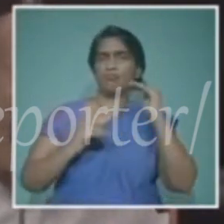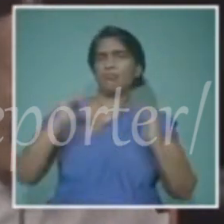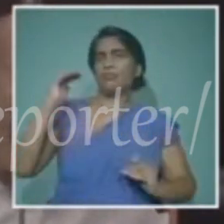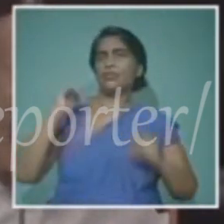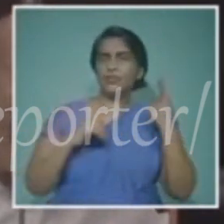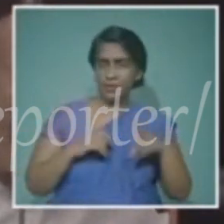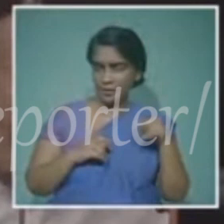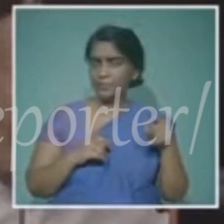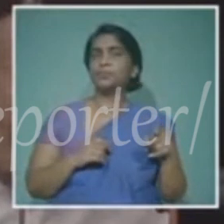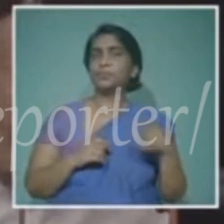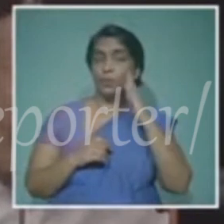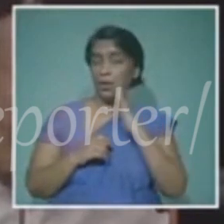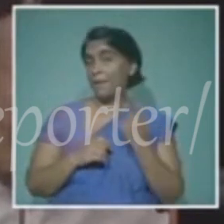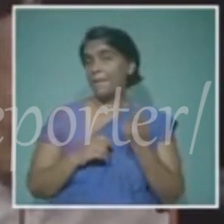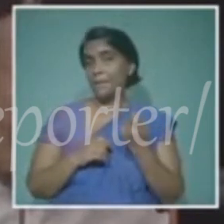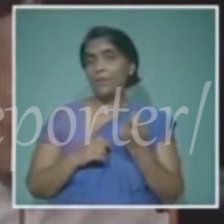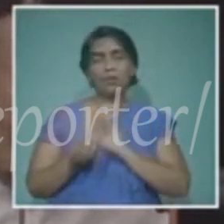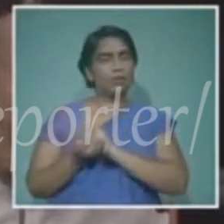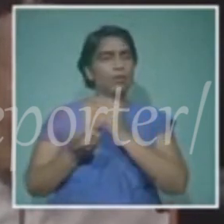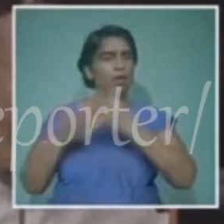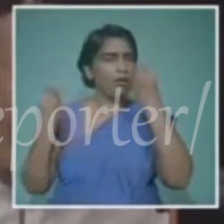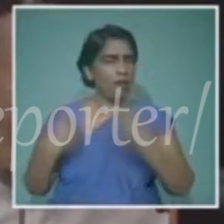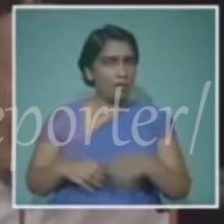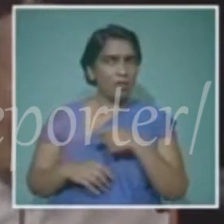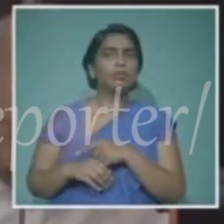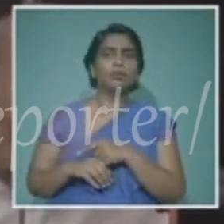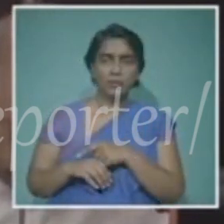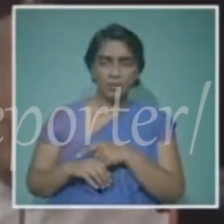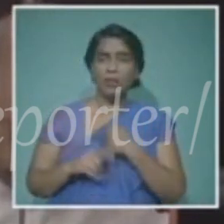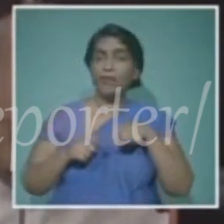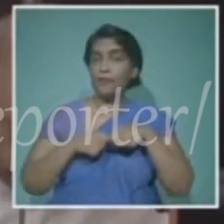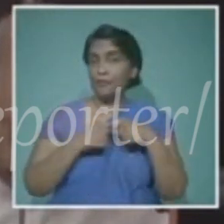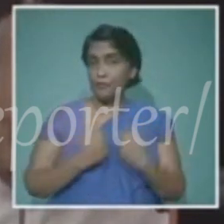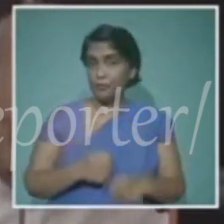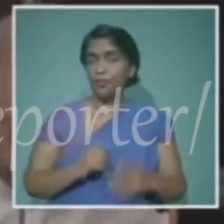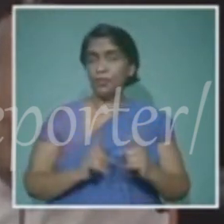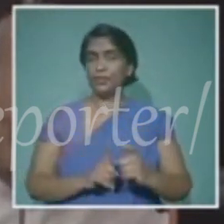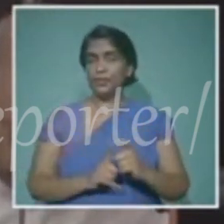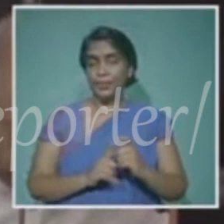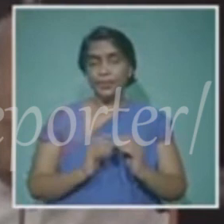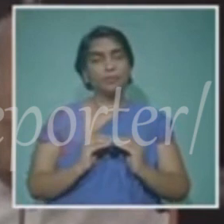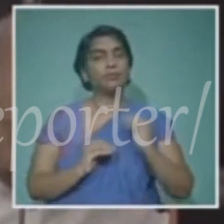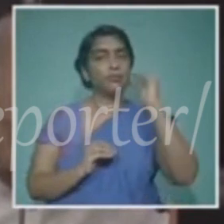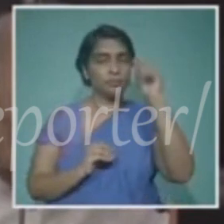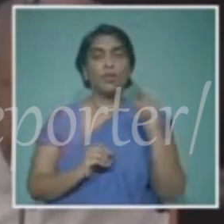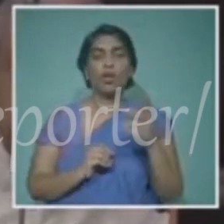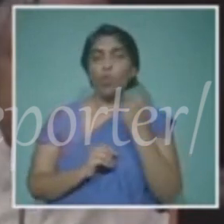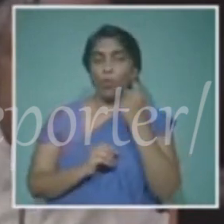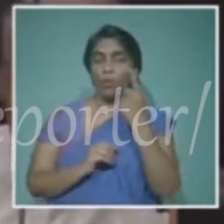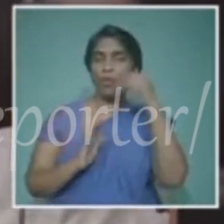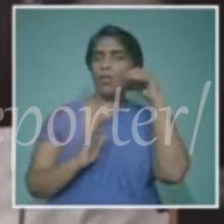නිසා, විදේශ විනිමය සංචතිය කඩාවැටීම නිසා, උද්ධමනය තීග්‍රයෙන් වැඩිවීමත්,